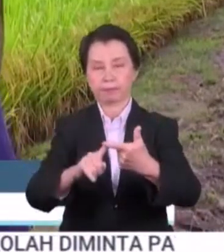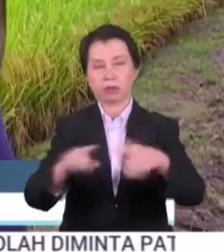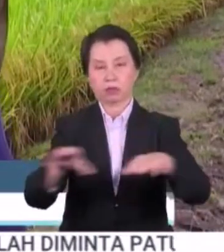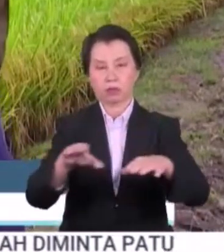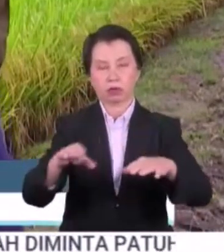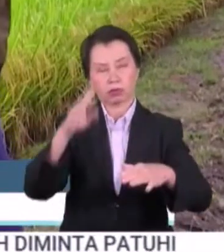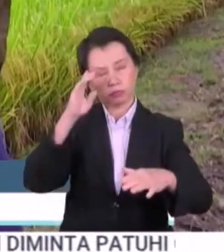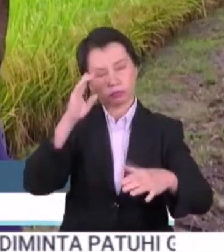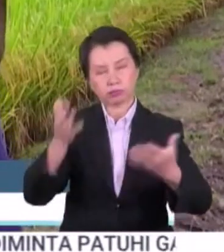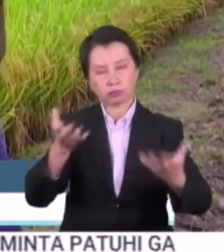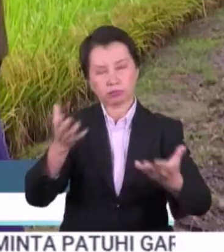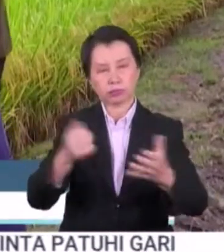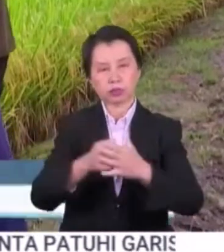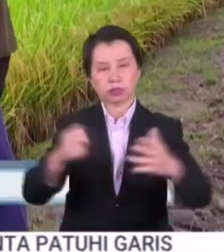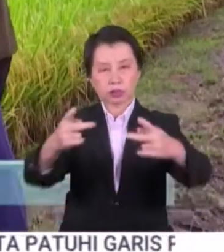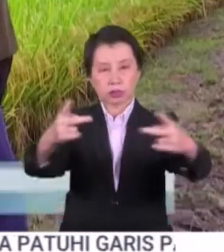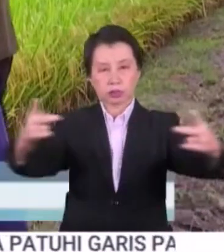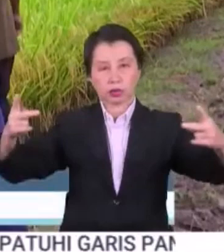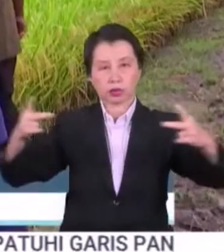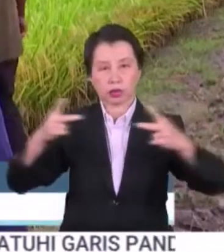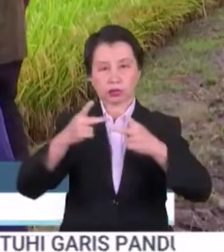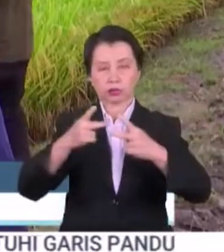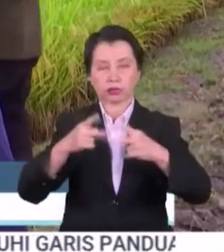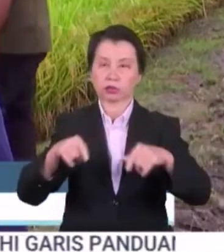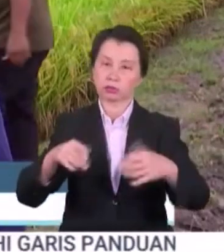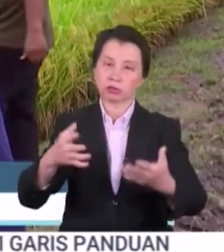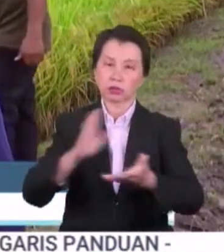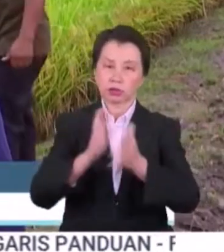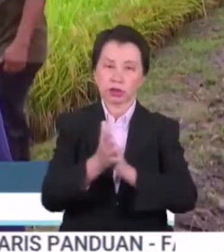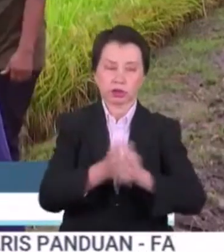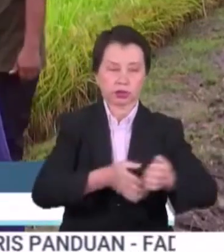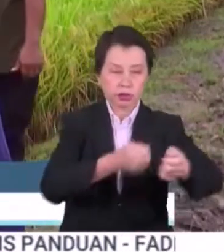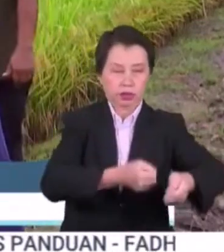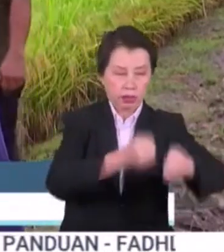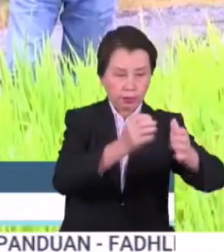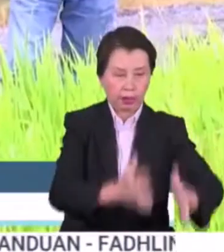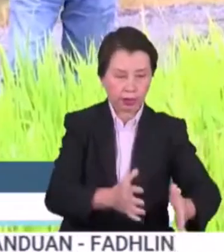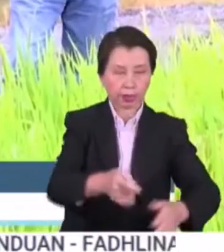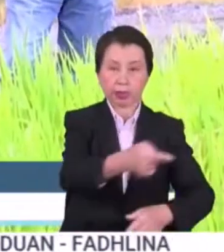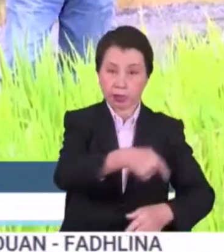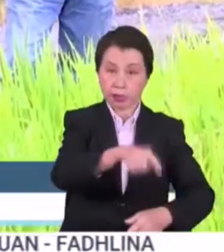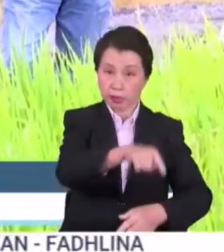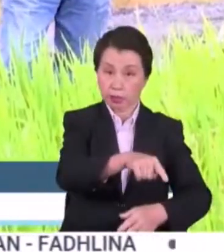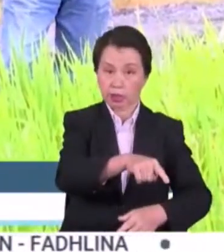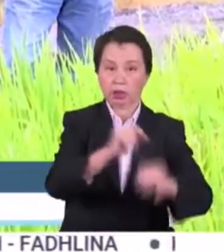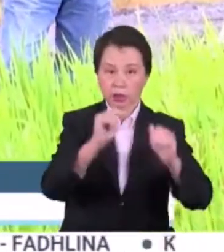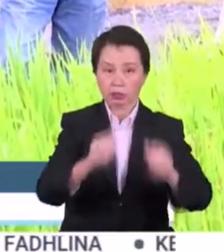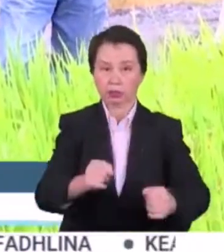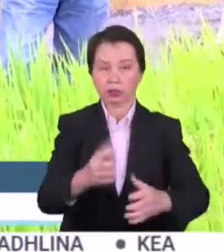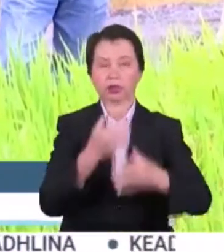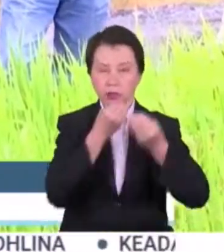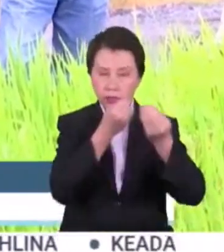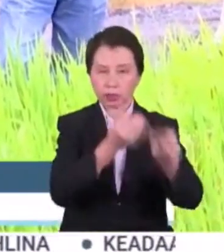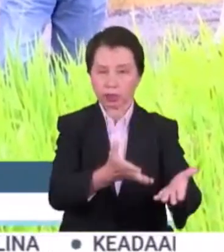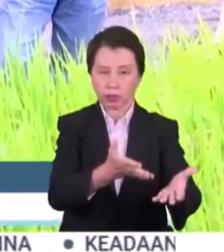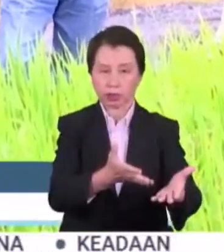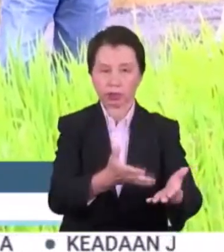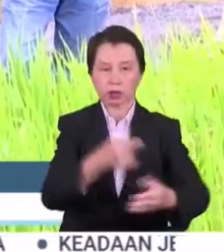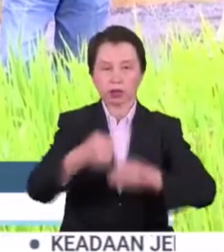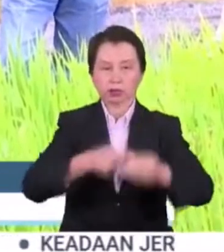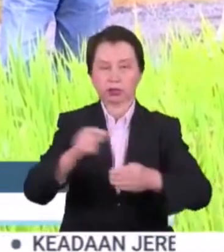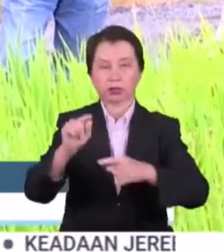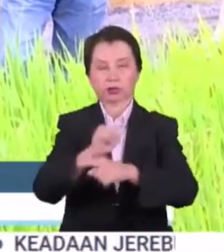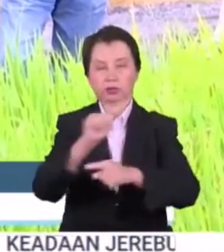buat pengembanganlah di kawasan supaya peladang, petani ini dia dapat info yang betul